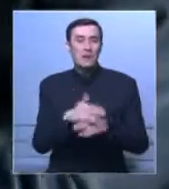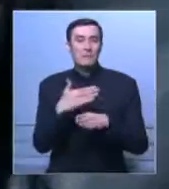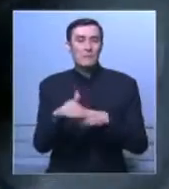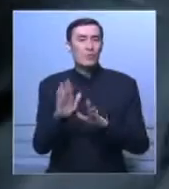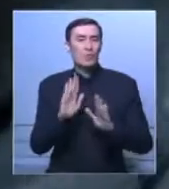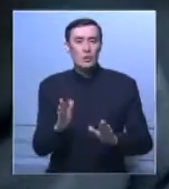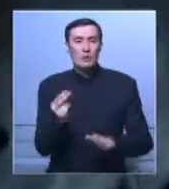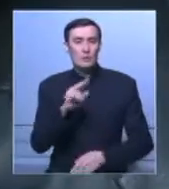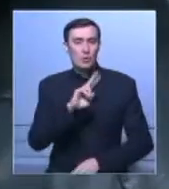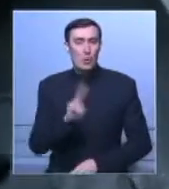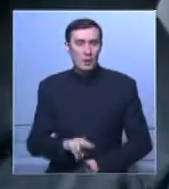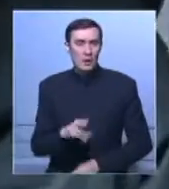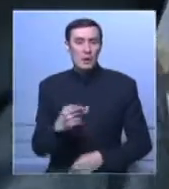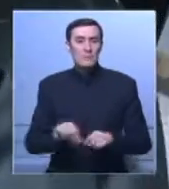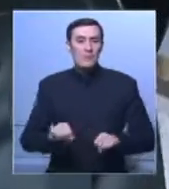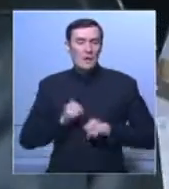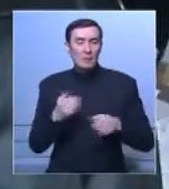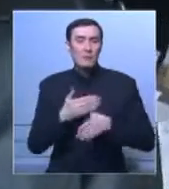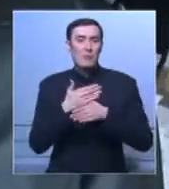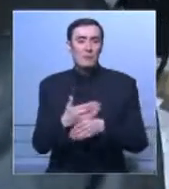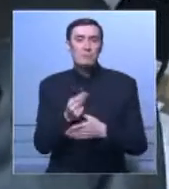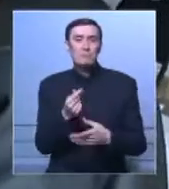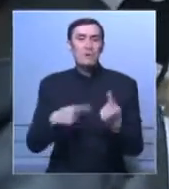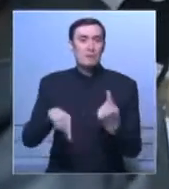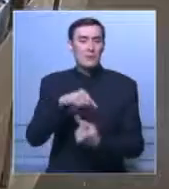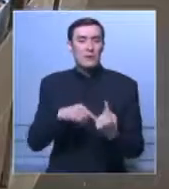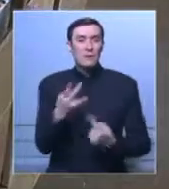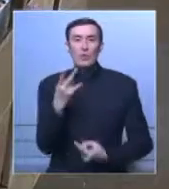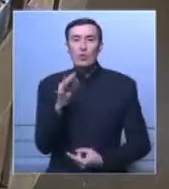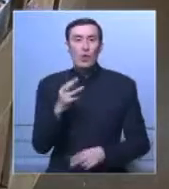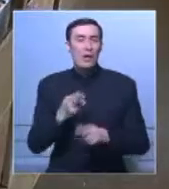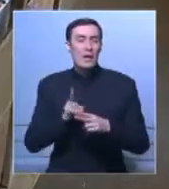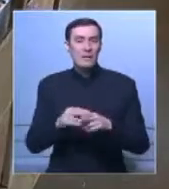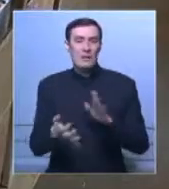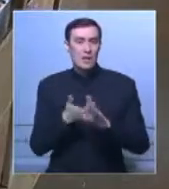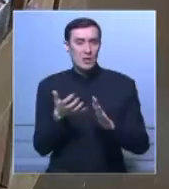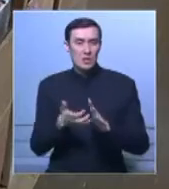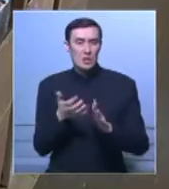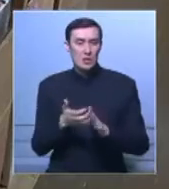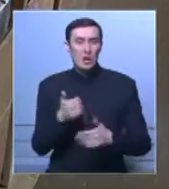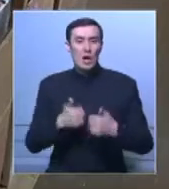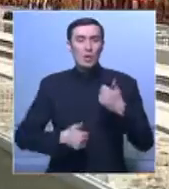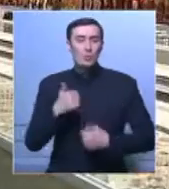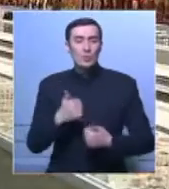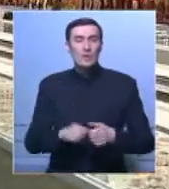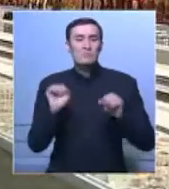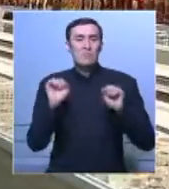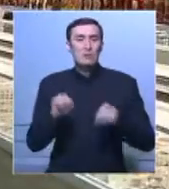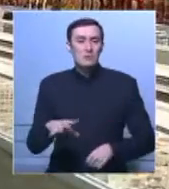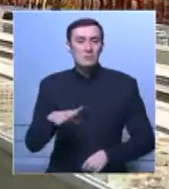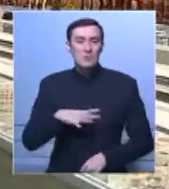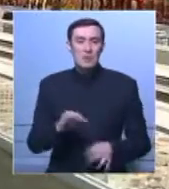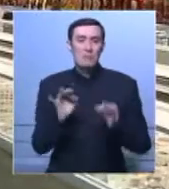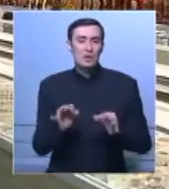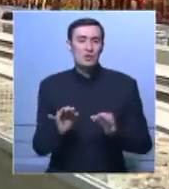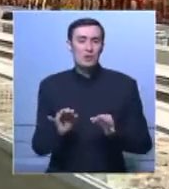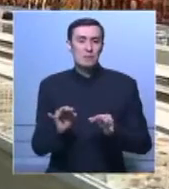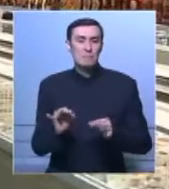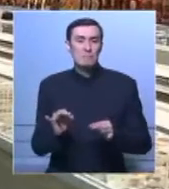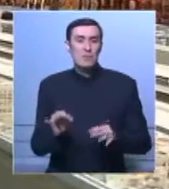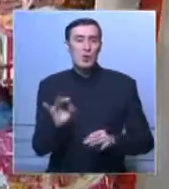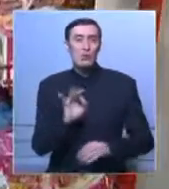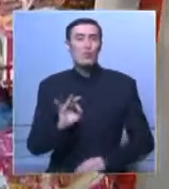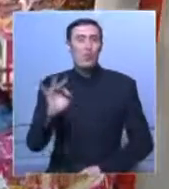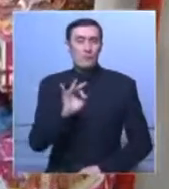кредиты. Местные власти пытаются помочь предпринимателям, однако этого недостаточно. Конкурентоспособность стала практически нулевой.